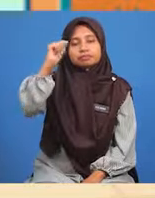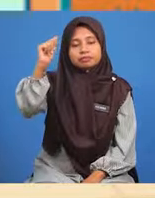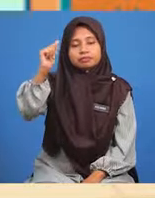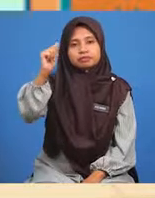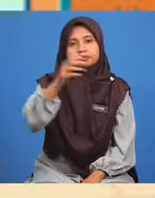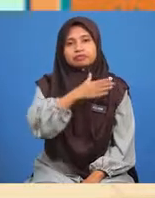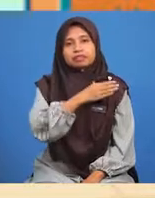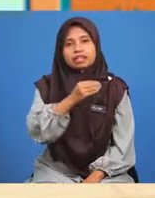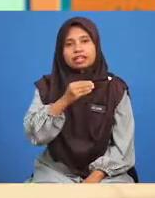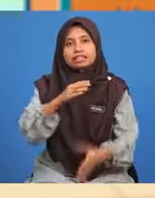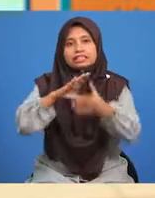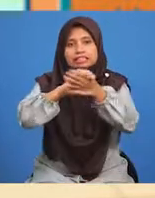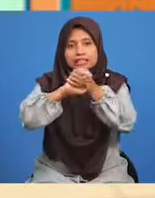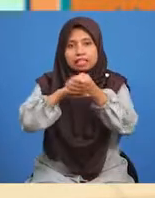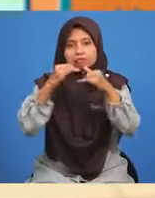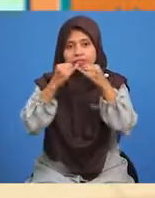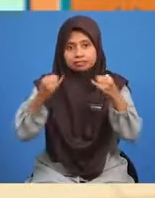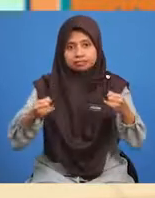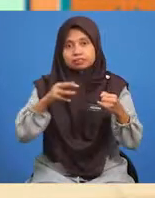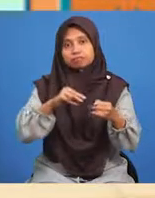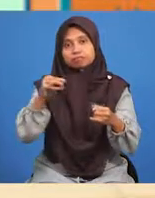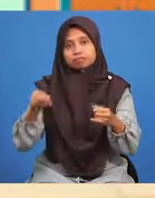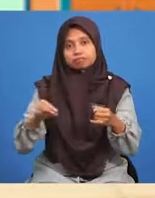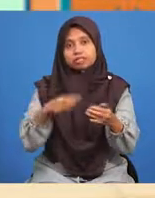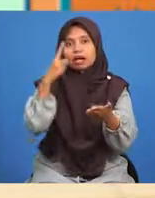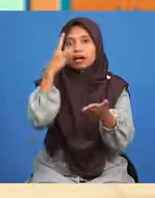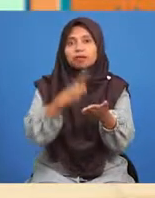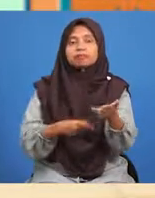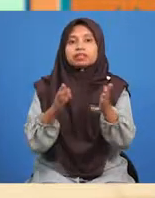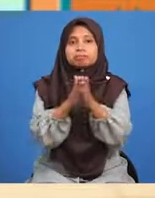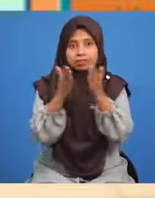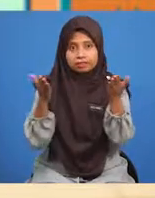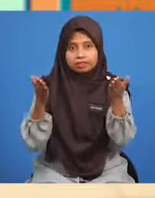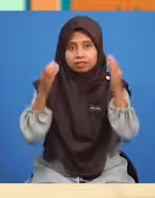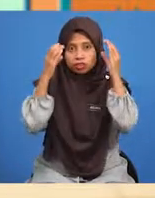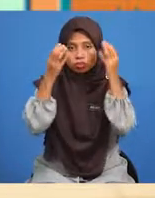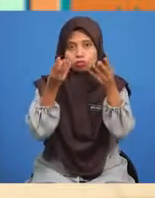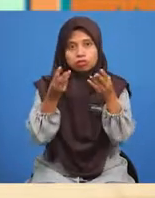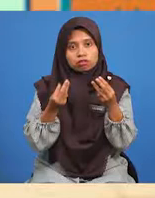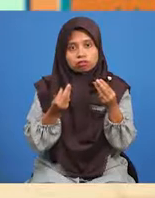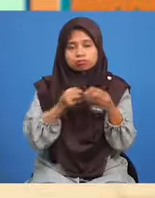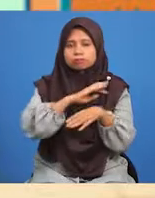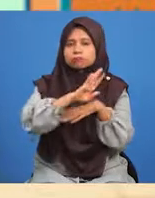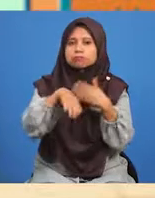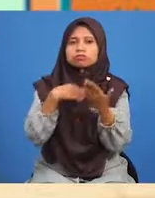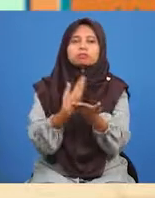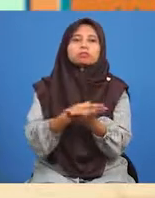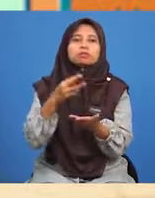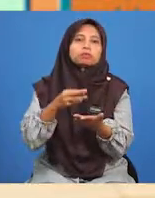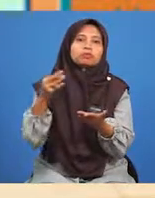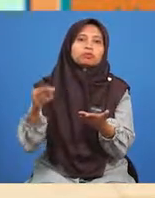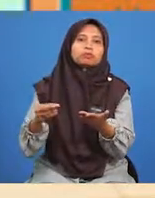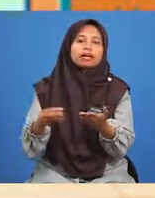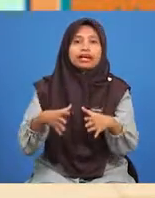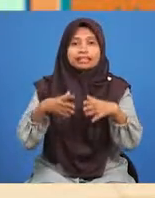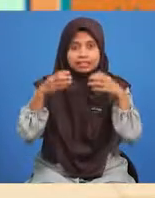Assalamualaikum dan salam sejahtera murid-murid. Apa khabar? Cikgu harap semua murid berada